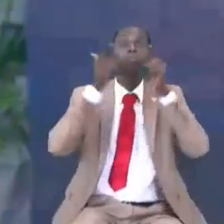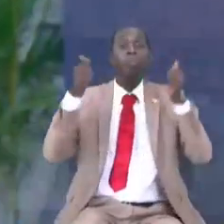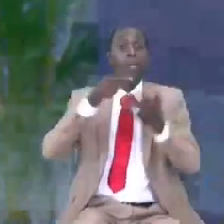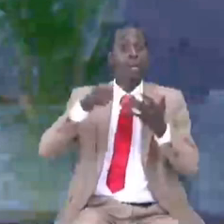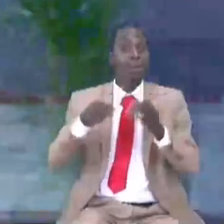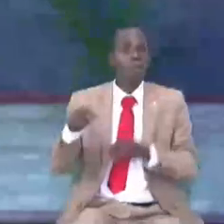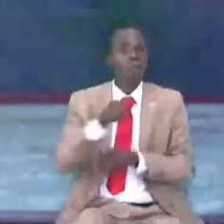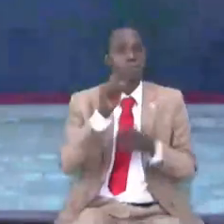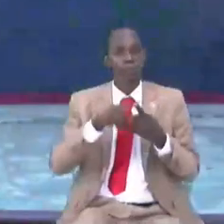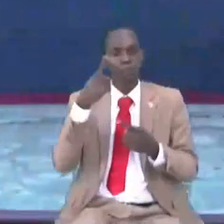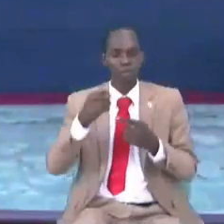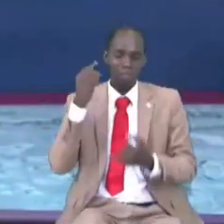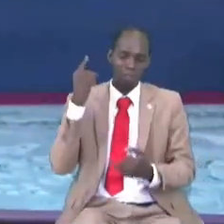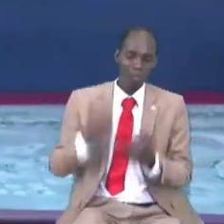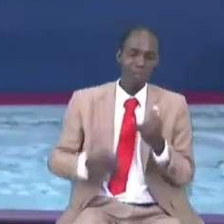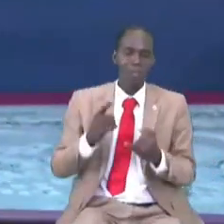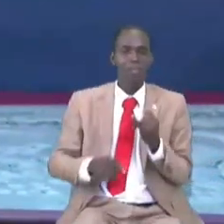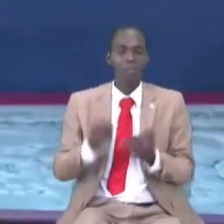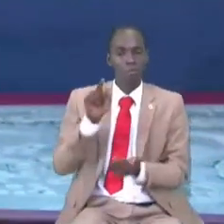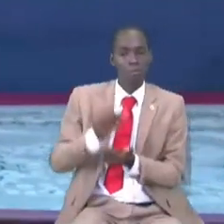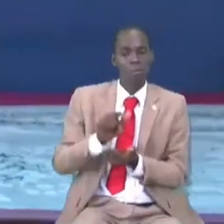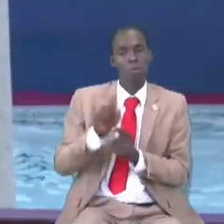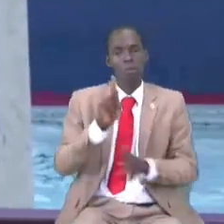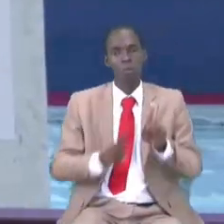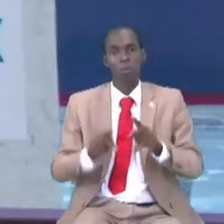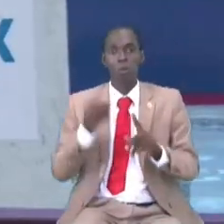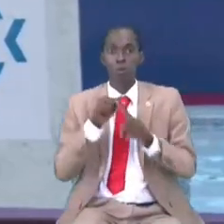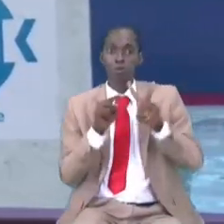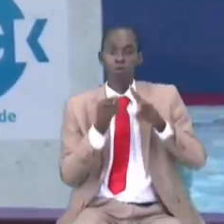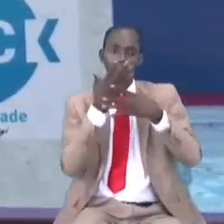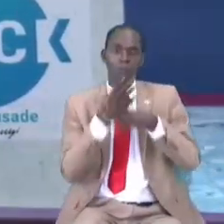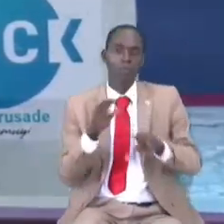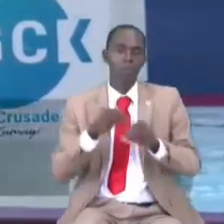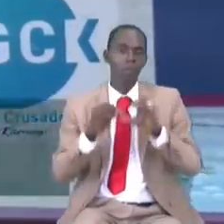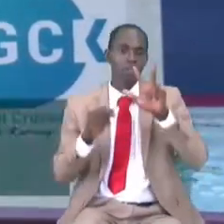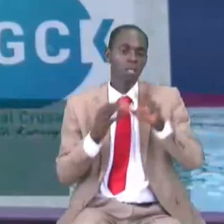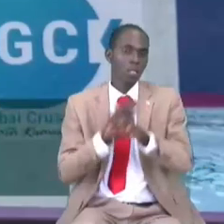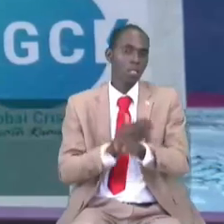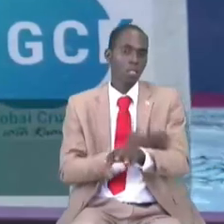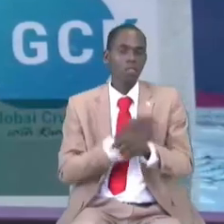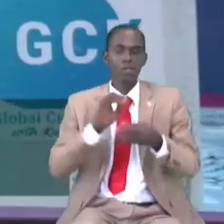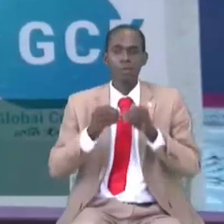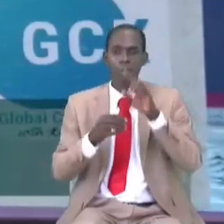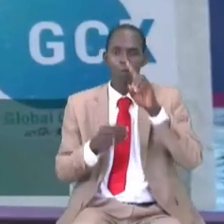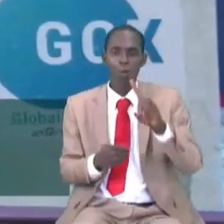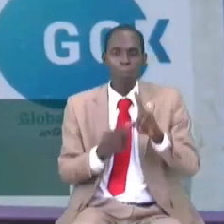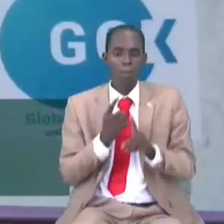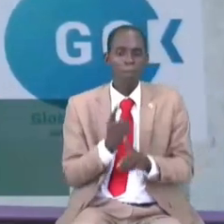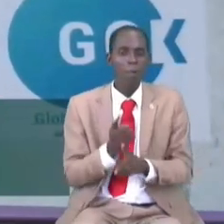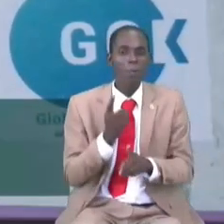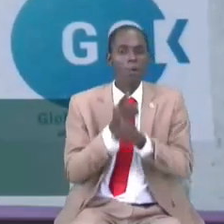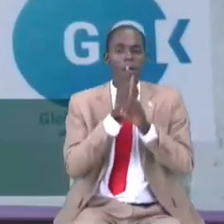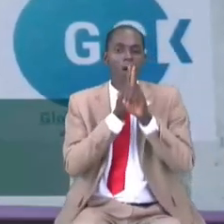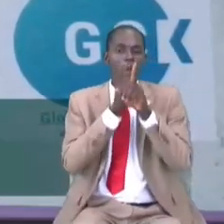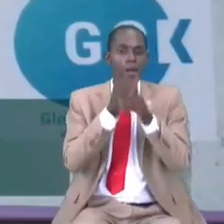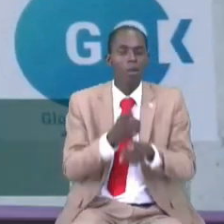Nous disons ceci en trois parties. Voyez ceci, premièrement, la réponse appropriée et la soumission à Dieu.